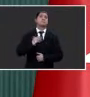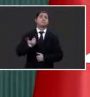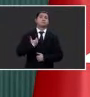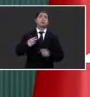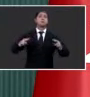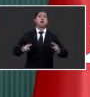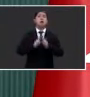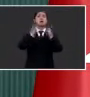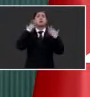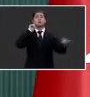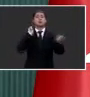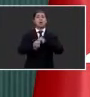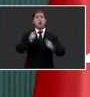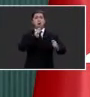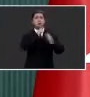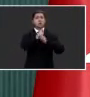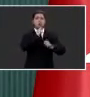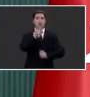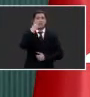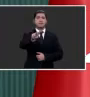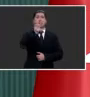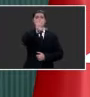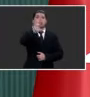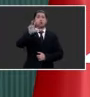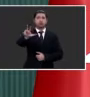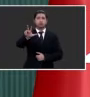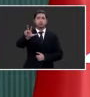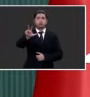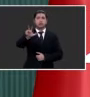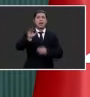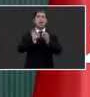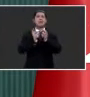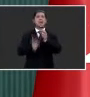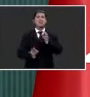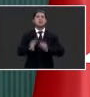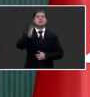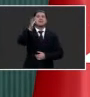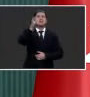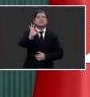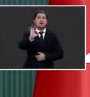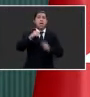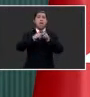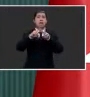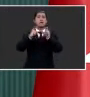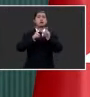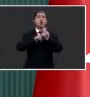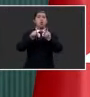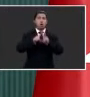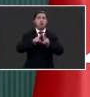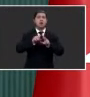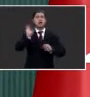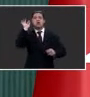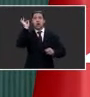Paris iklim anlaşmasına 2053 net 0 emisyon ve yeşil